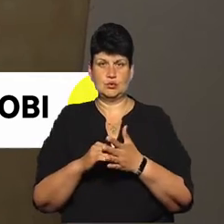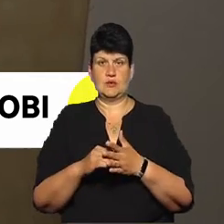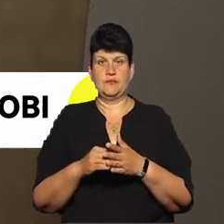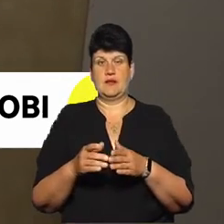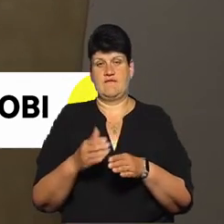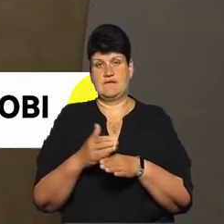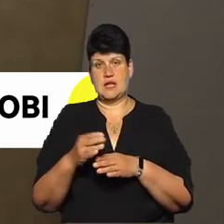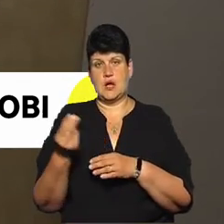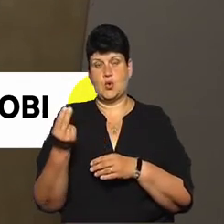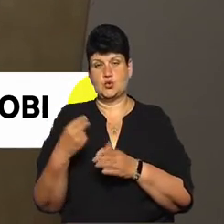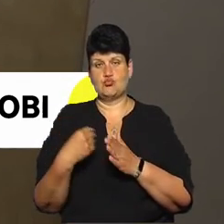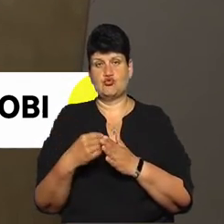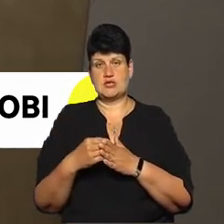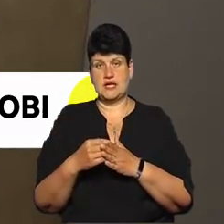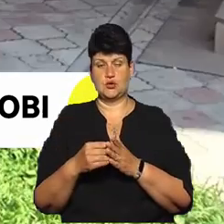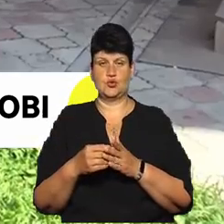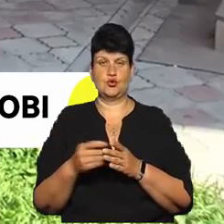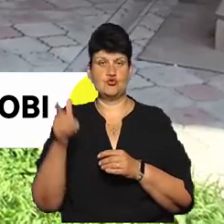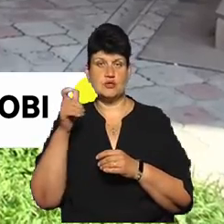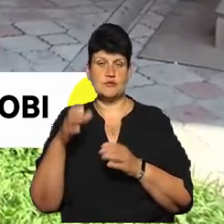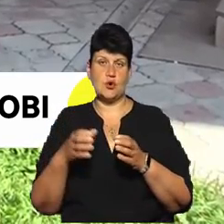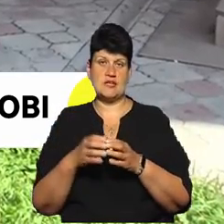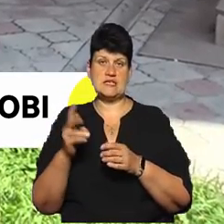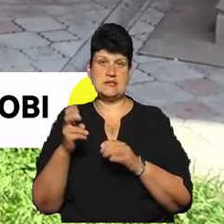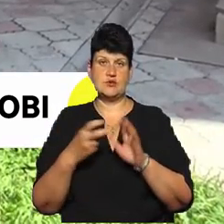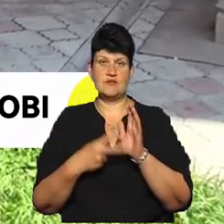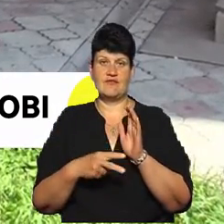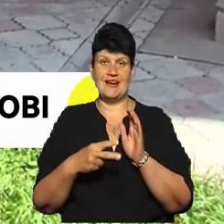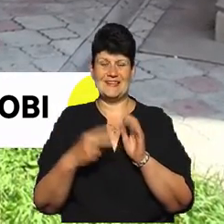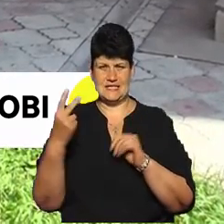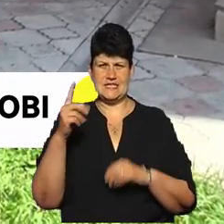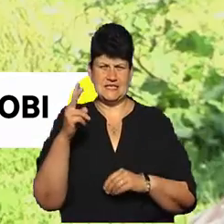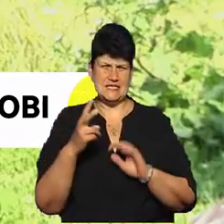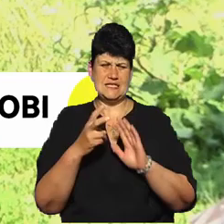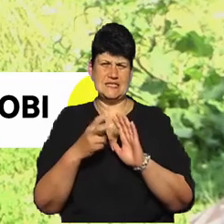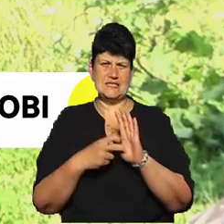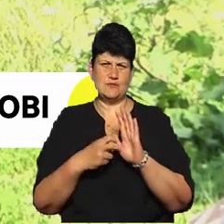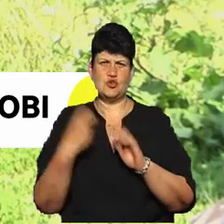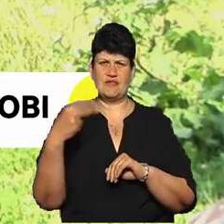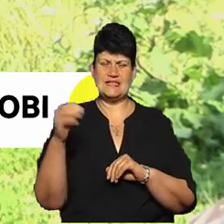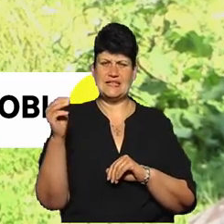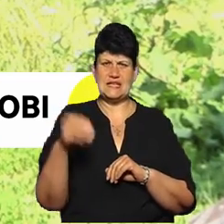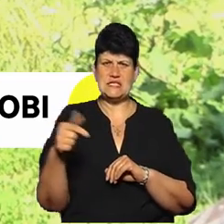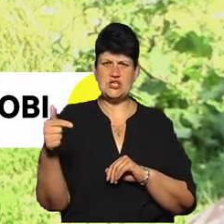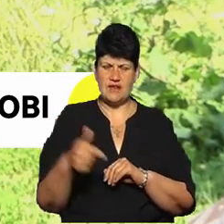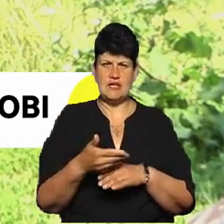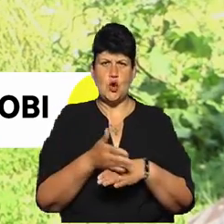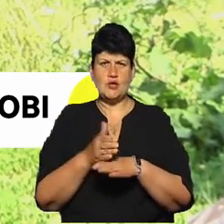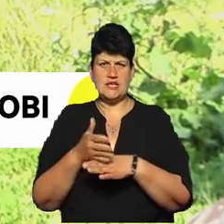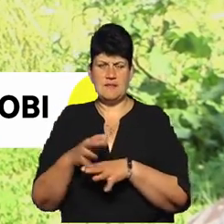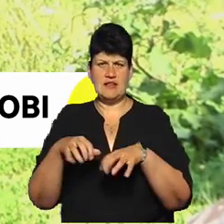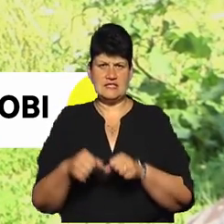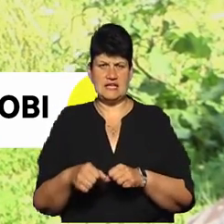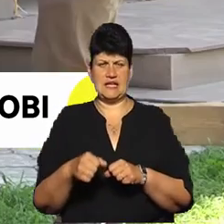виділили гроші з бюджету Чорськівської громади. Це 720 тисяч гривень, які розділять між власниками 9 квартир, розповідає голова Чорськівської